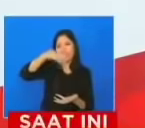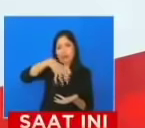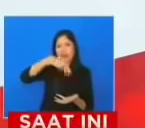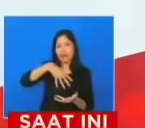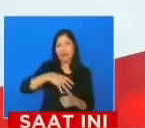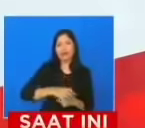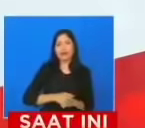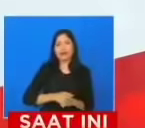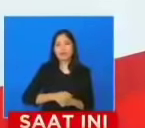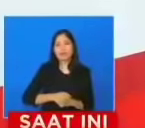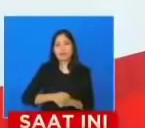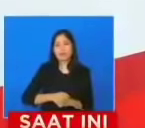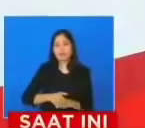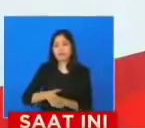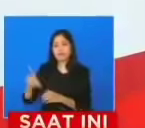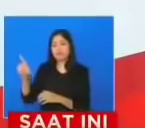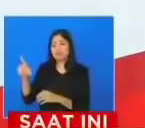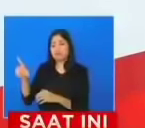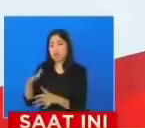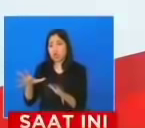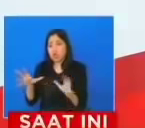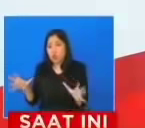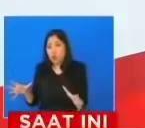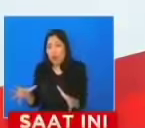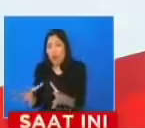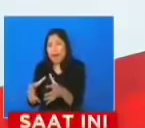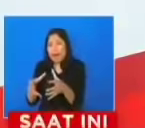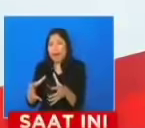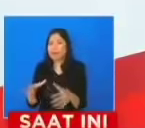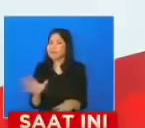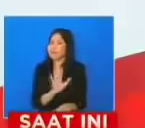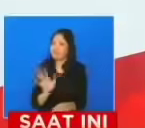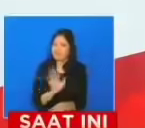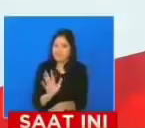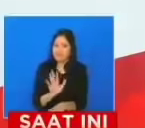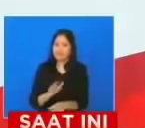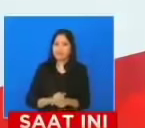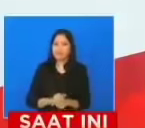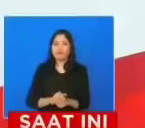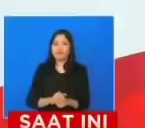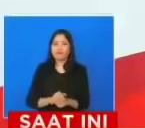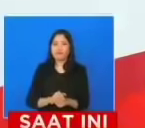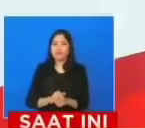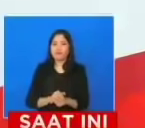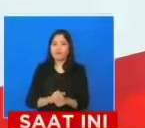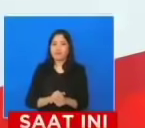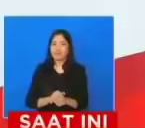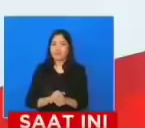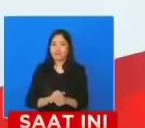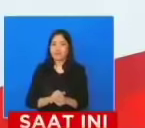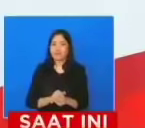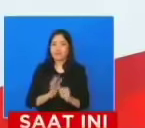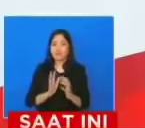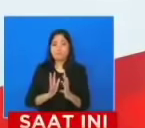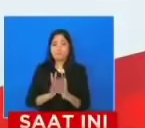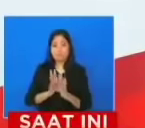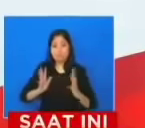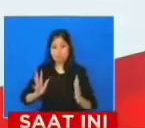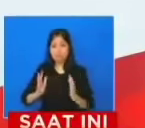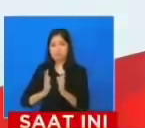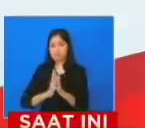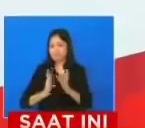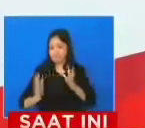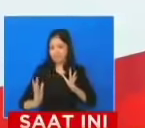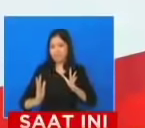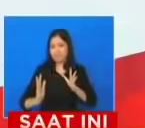Hindari kerumunan. Pembatasan sosial berskala besar akan melakukan itu.